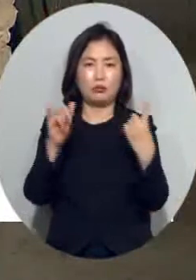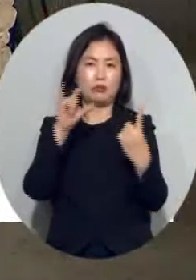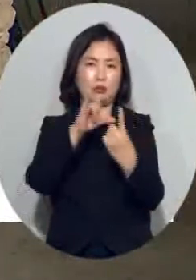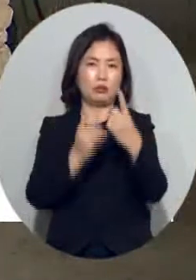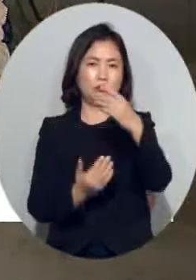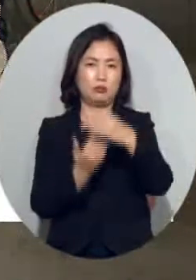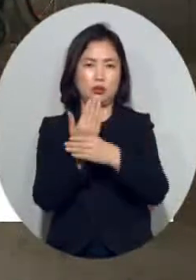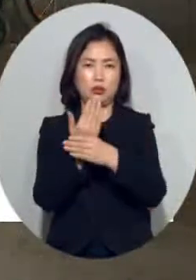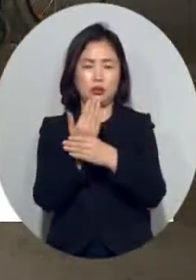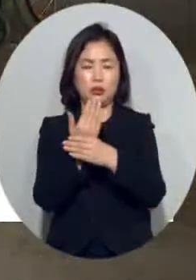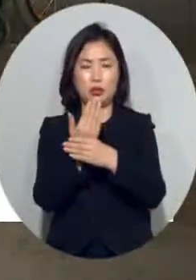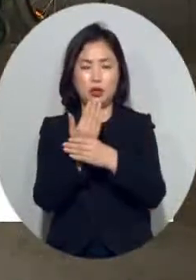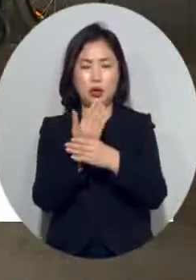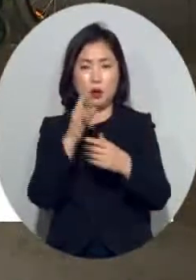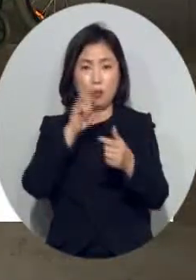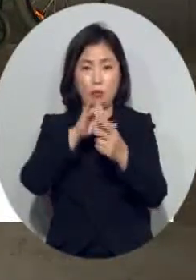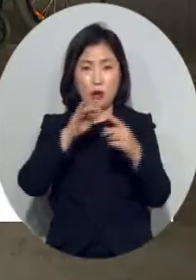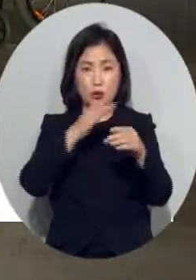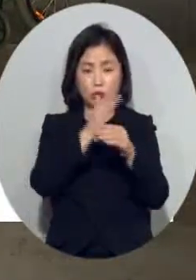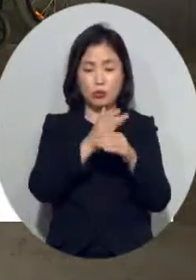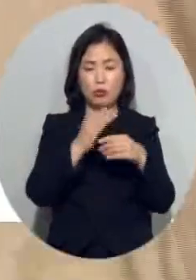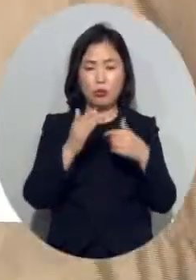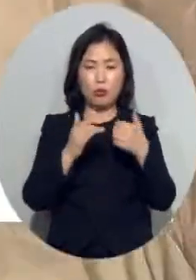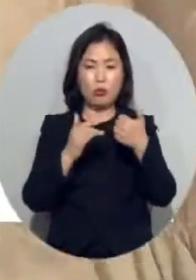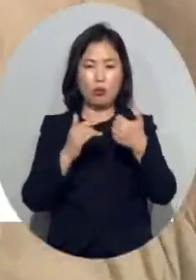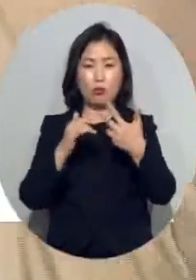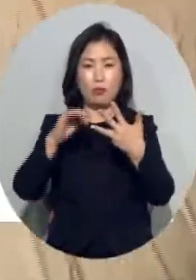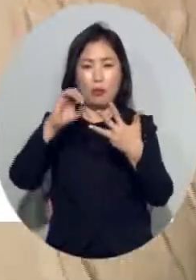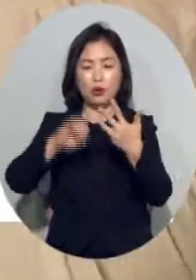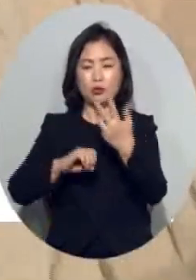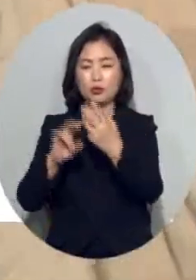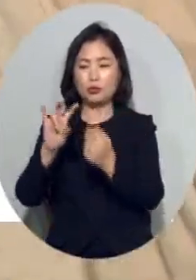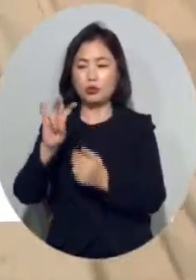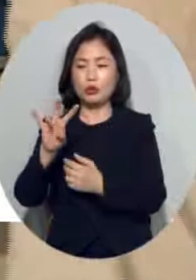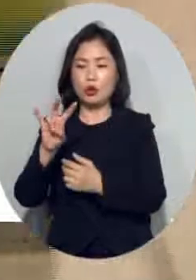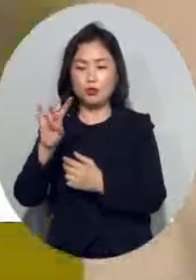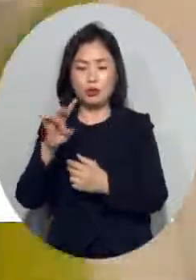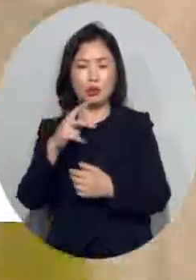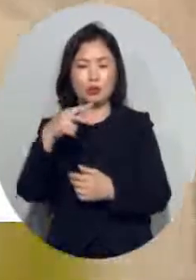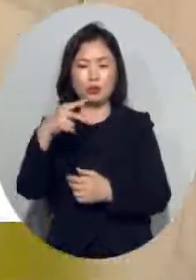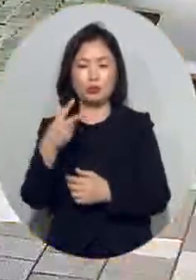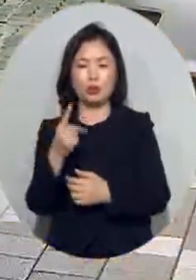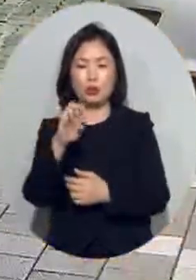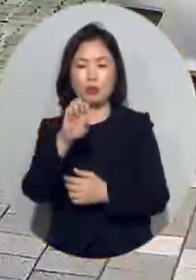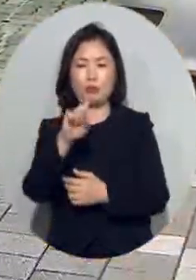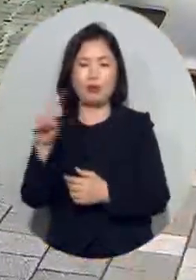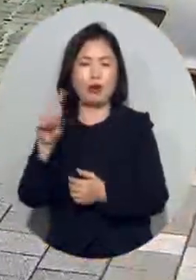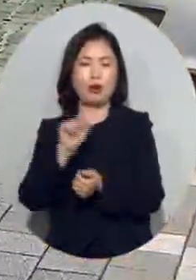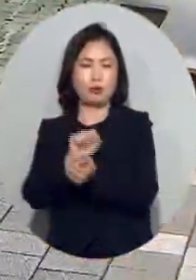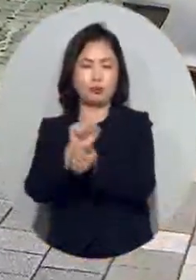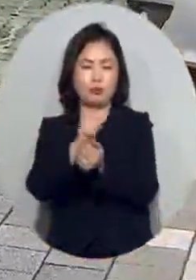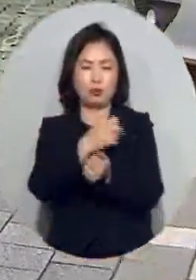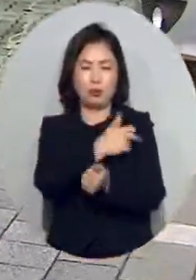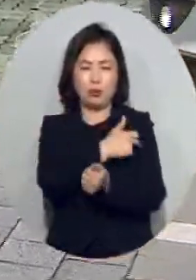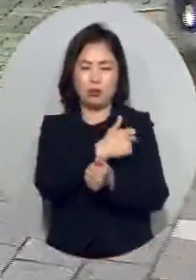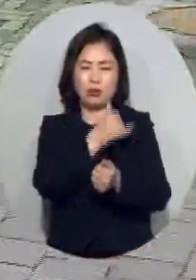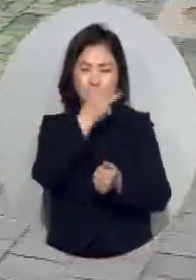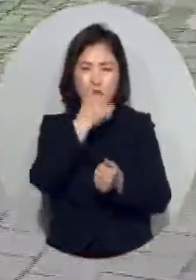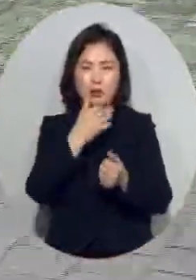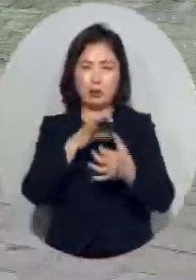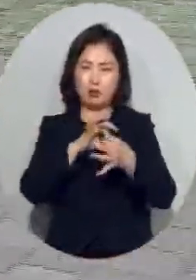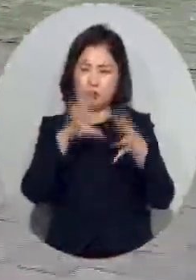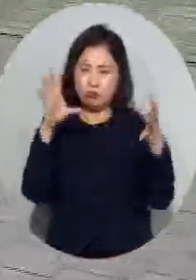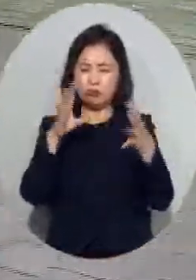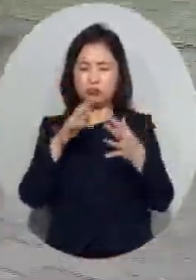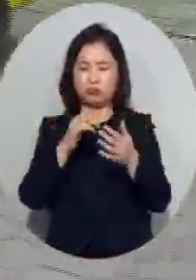확진자가 나왔습니다. 확진자 가운데 58%인 24명이 돌파 감염입니다. 접종률과 관계없이 집단